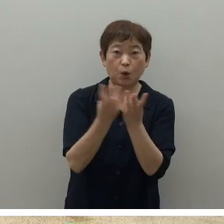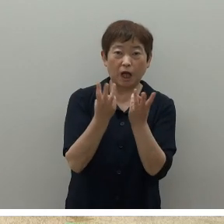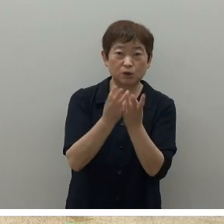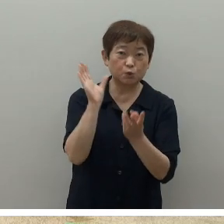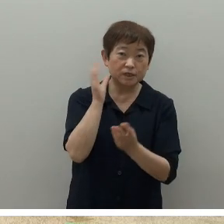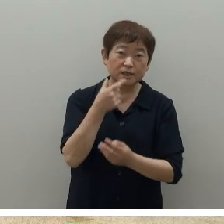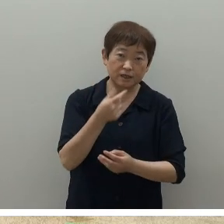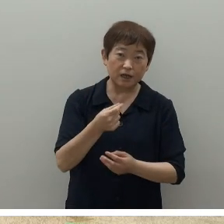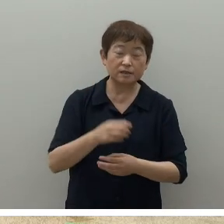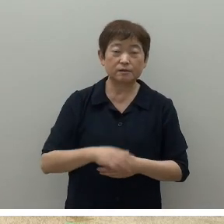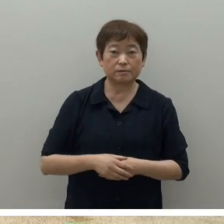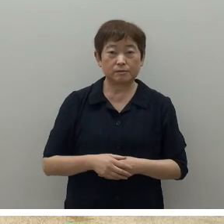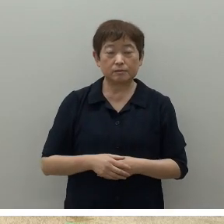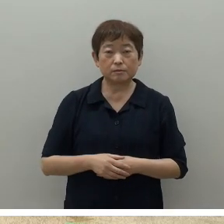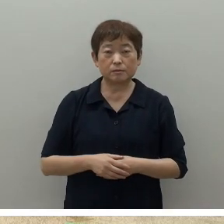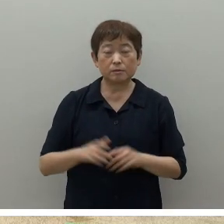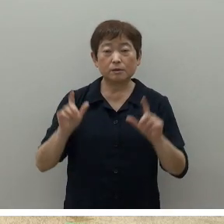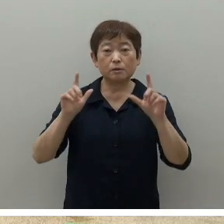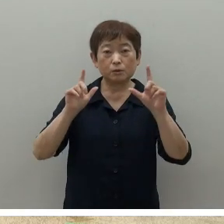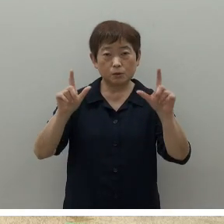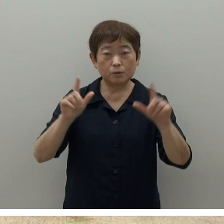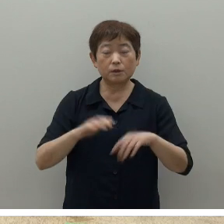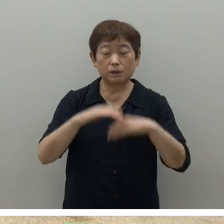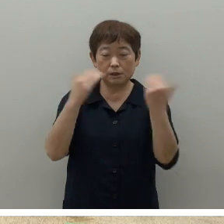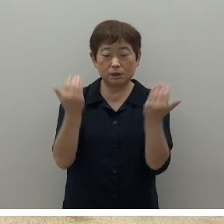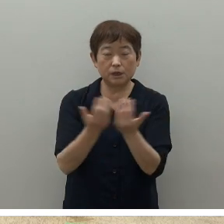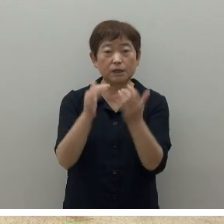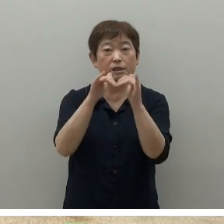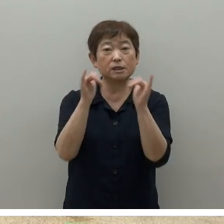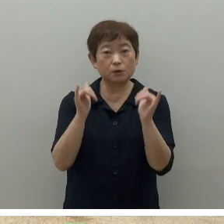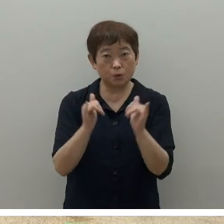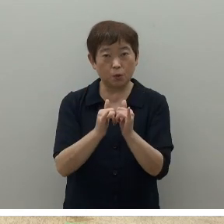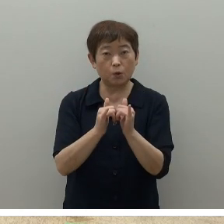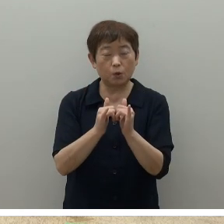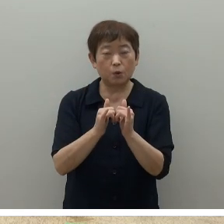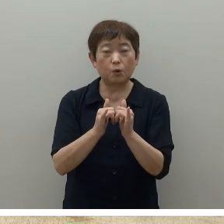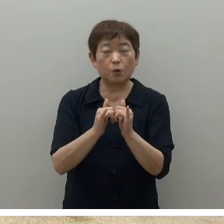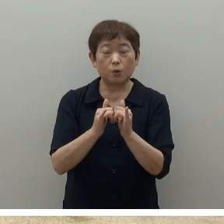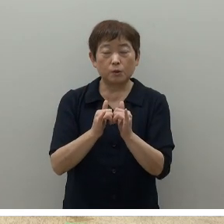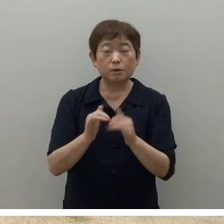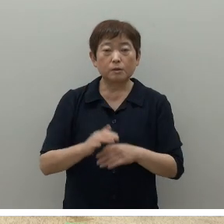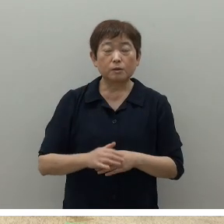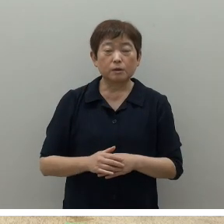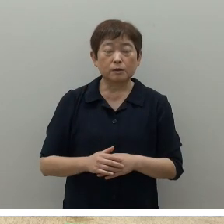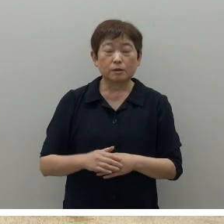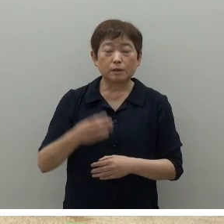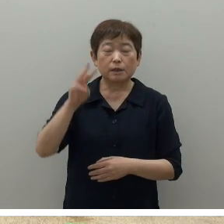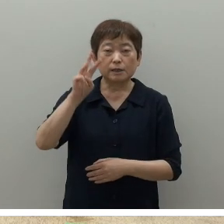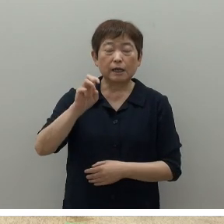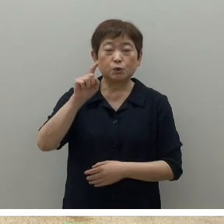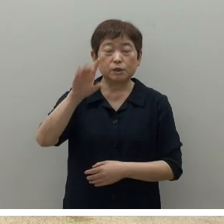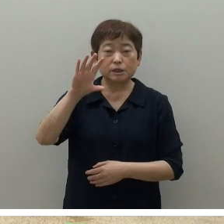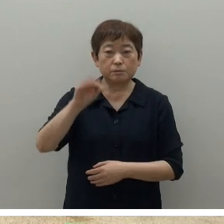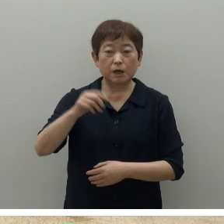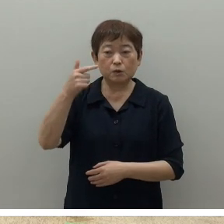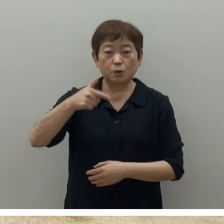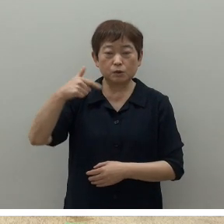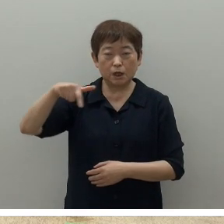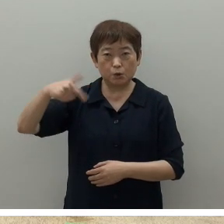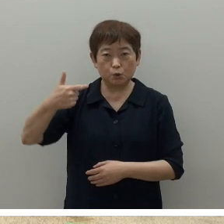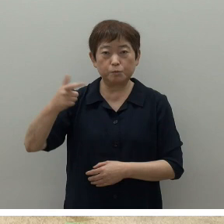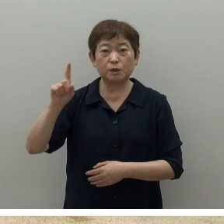口、はい、教えてください。 全人口は、3年4月1日現在で